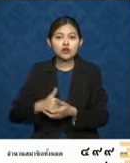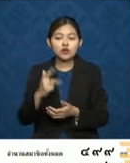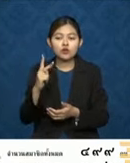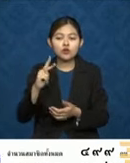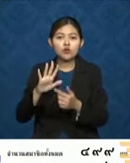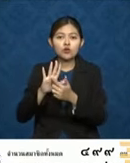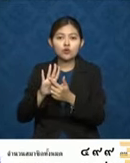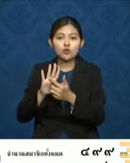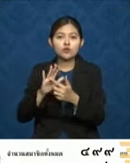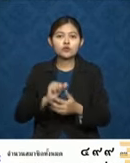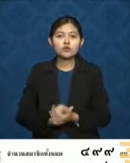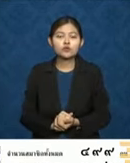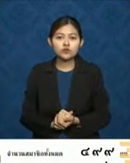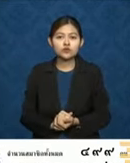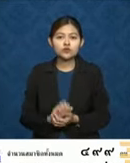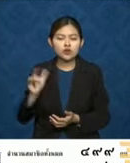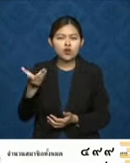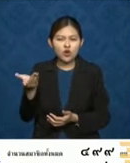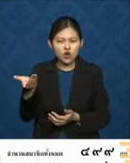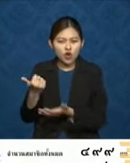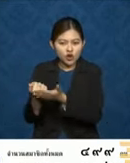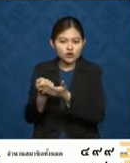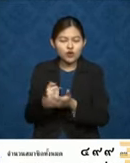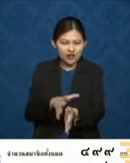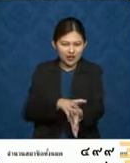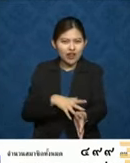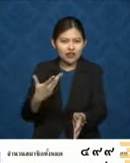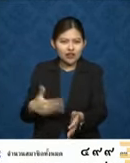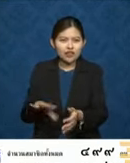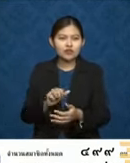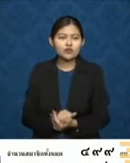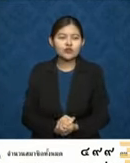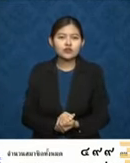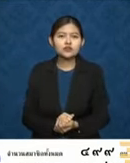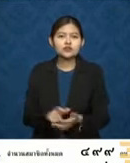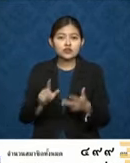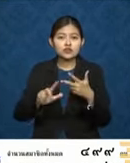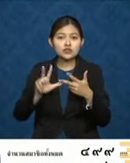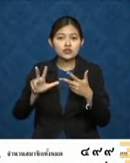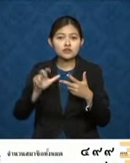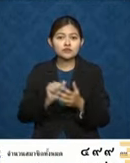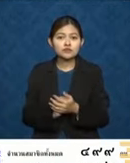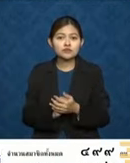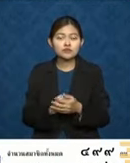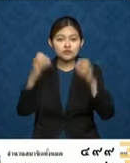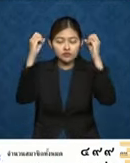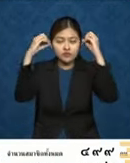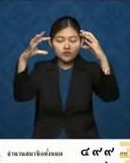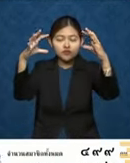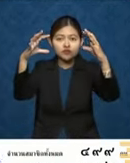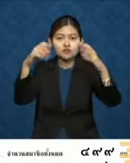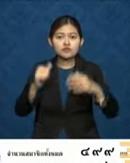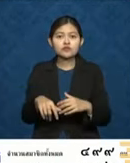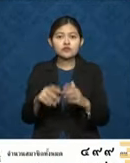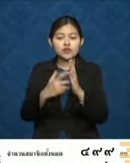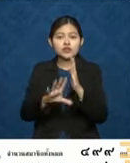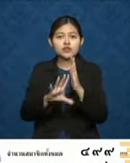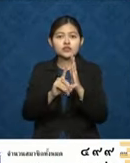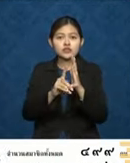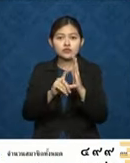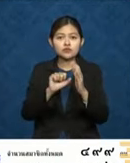ยโสธรนะครับขอมานานแล้วท่านประธานที่เคารพครับอีกอันนึงก็คือไฟฟ้าของจังหวัดชัยภูมิครับวัด